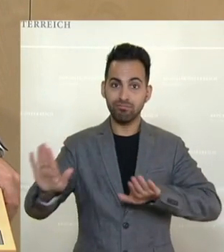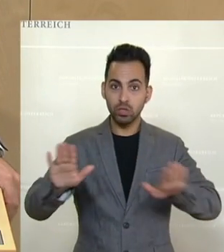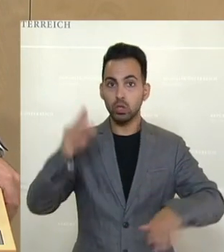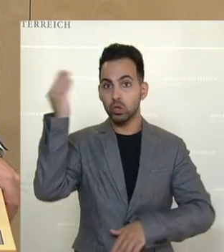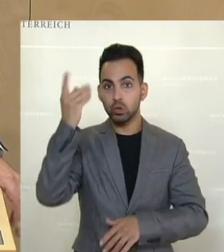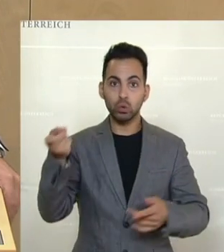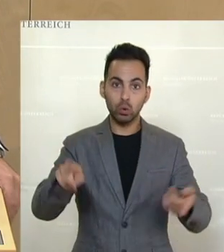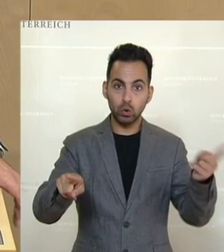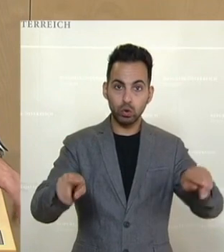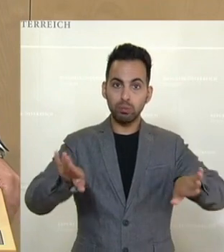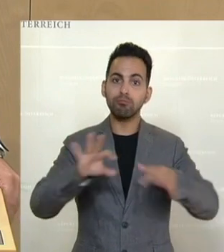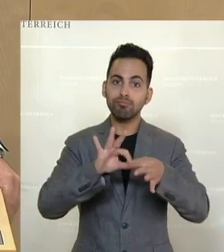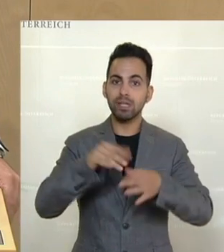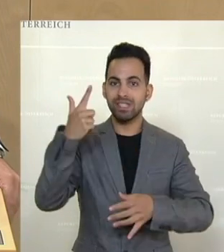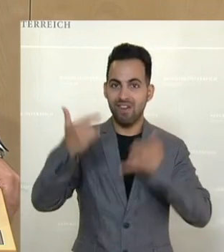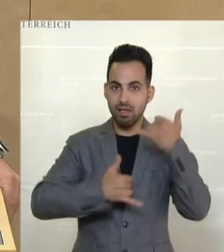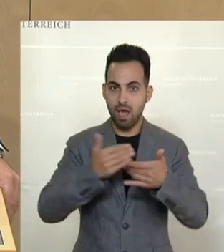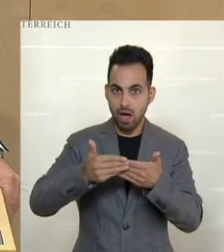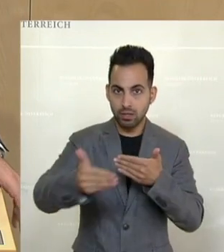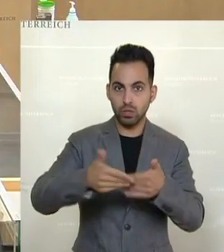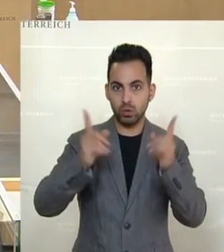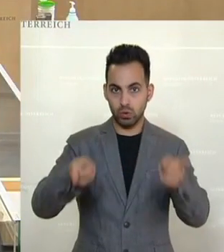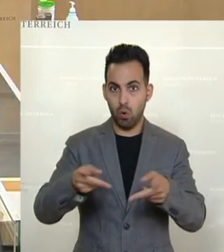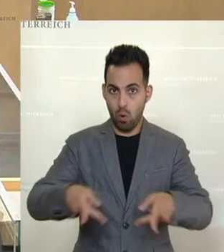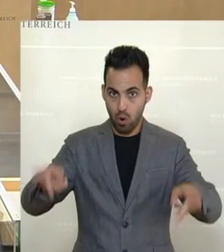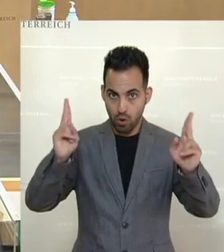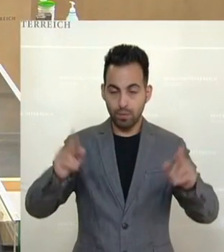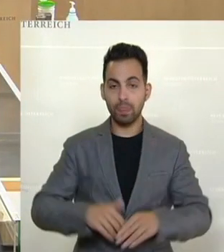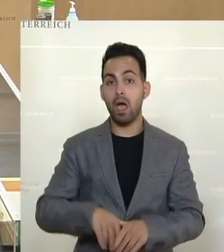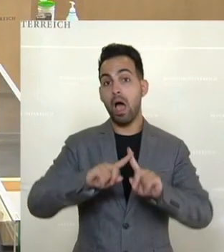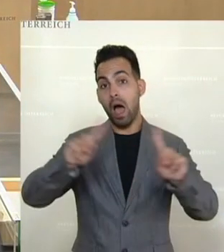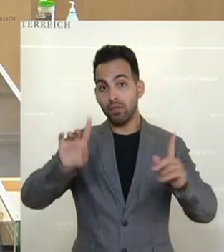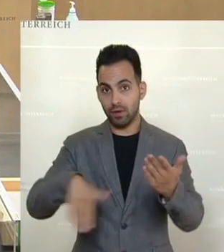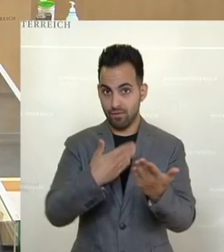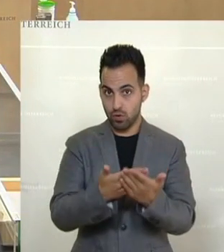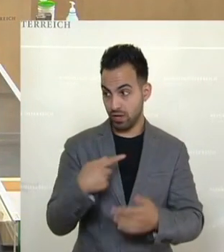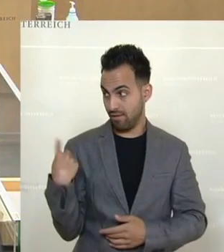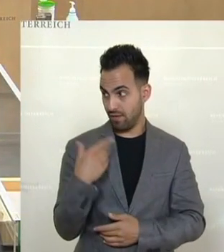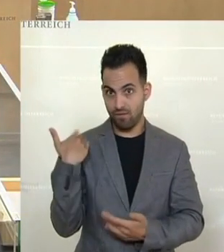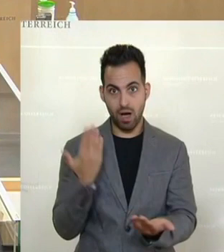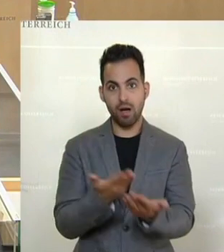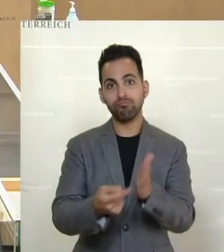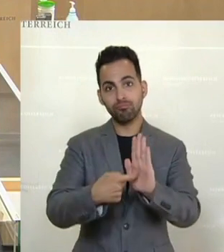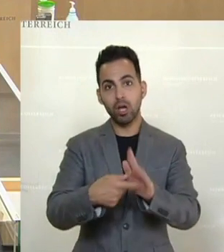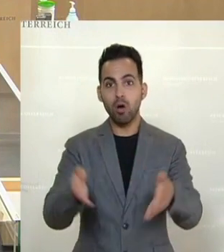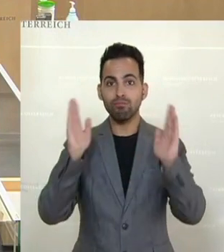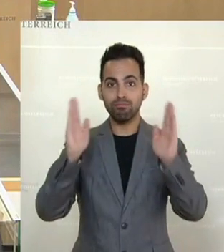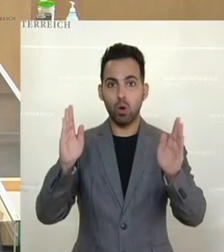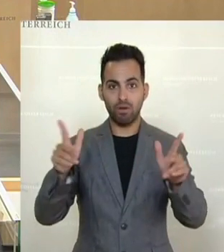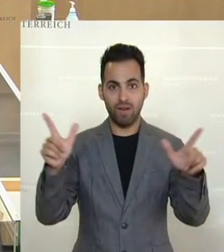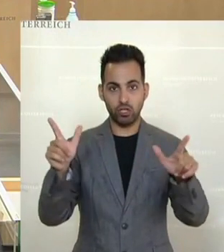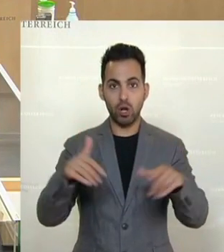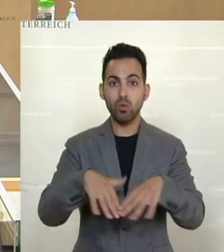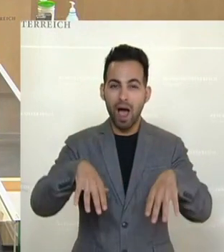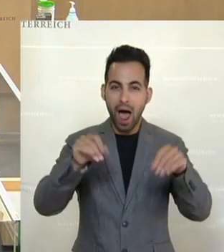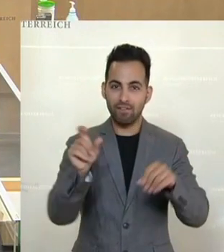von 2 Jahren, ist einer unserer Vorschläge. Ein anderer Vorschlag ist es, dass wir haben wollen, dass Sie Blockveranstaltungen zu